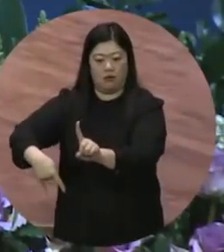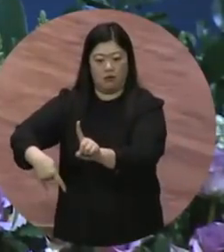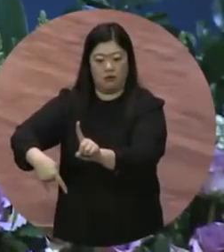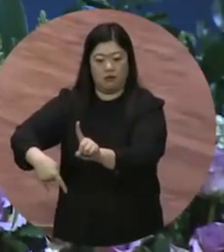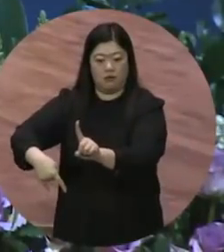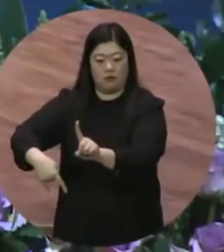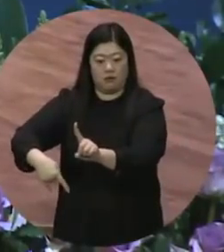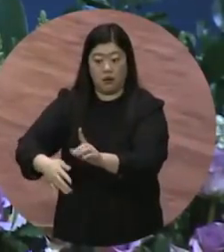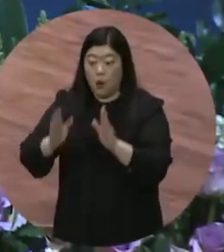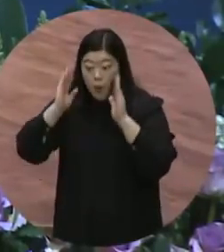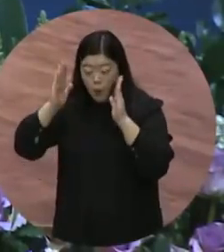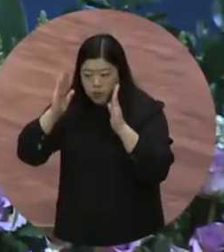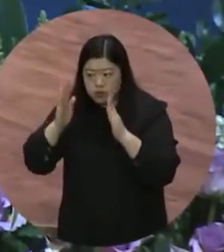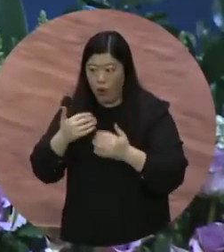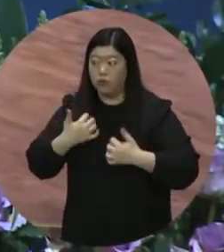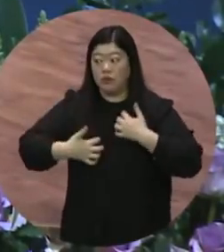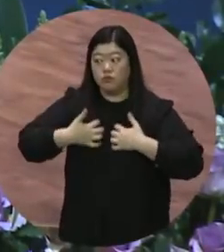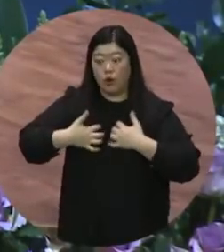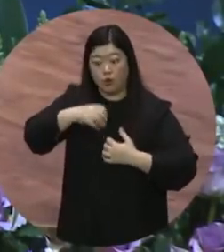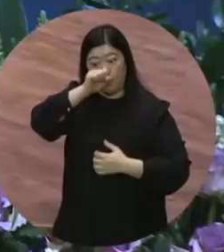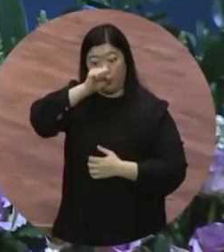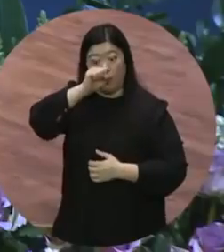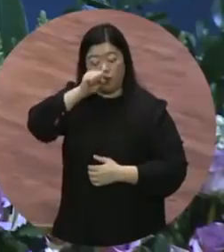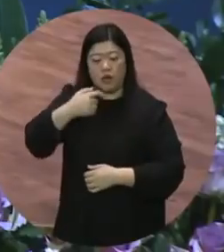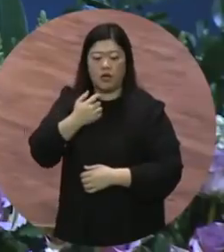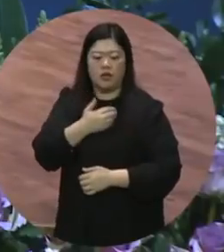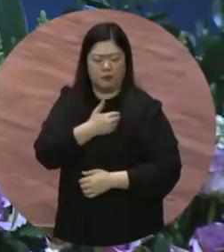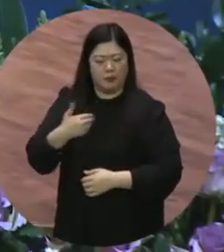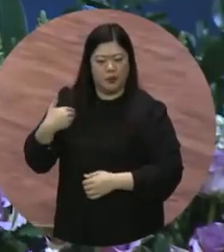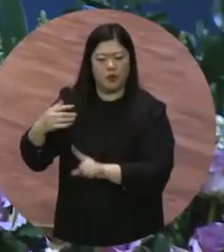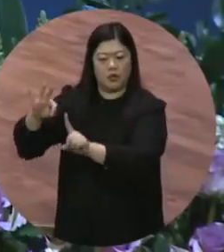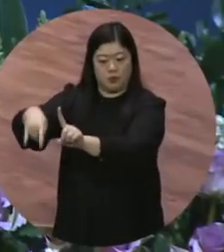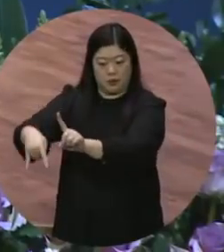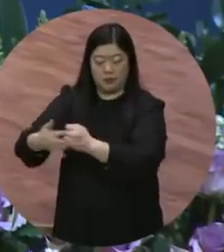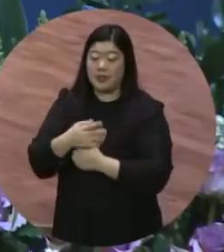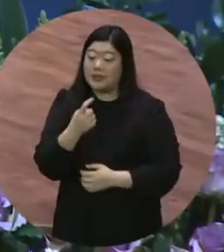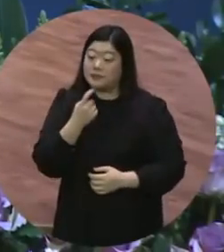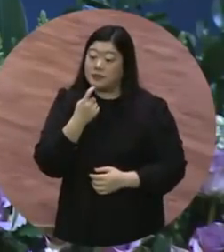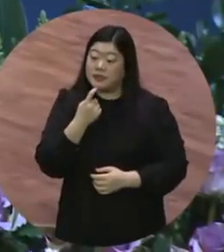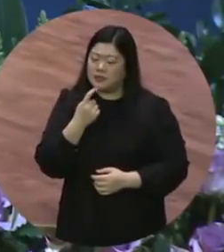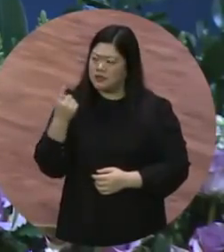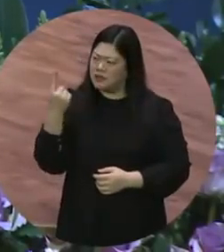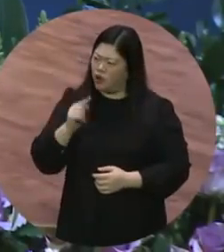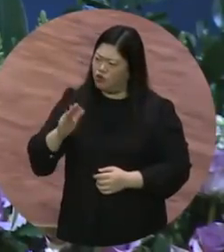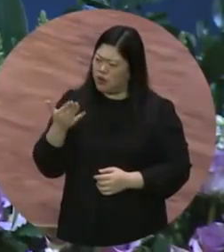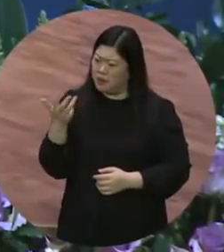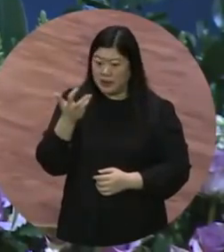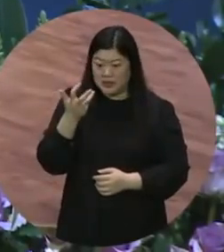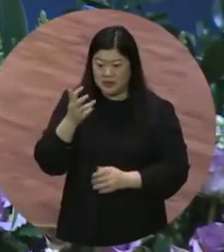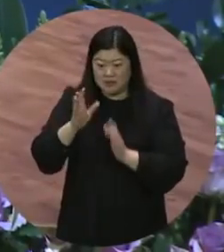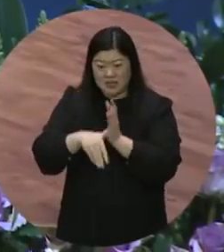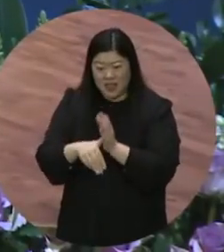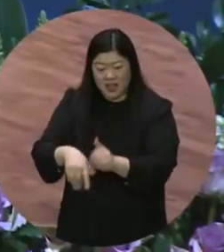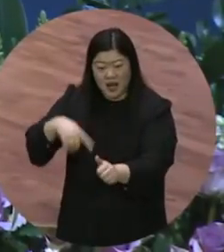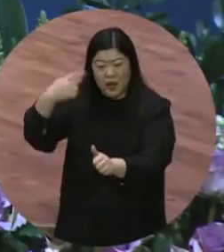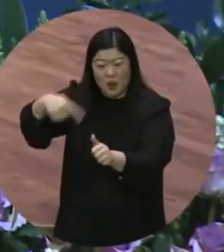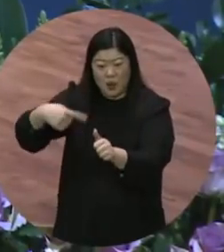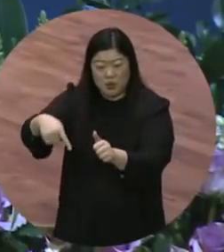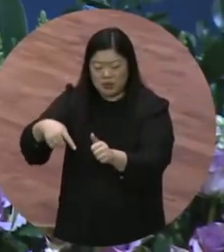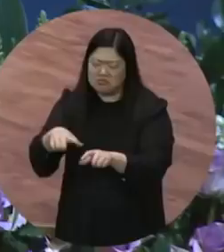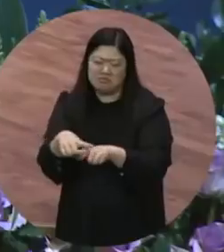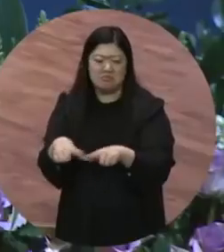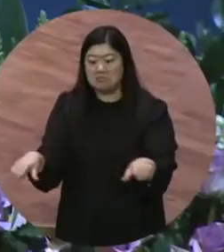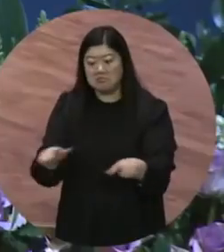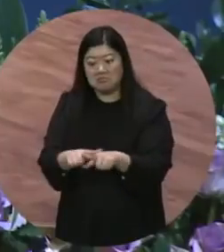학업 성취도가 굉장히 우수한 국가입니다. 핀란드는 1980년대만 해도 평균적인 교육 수준에